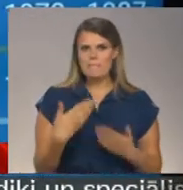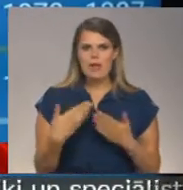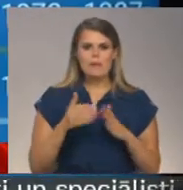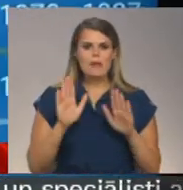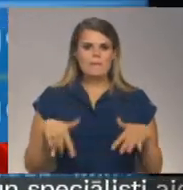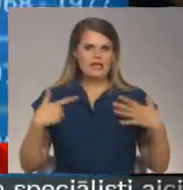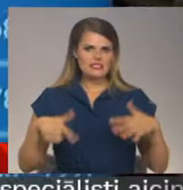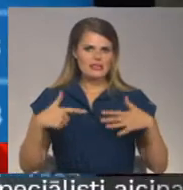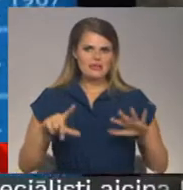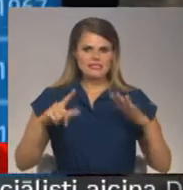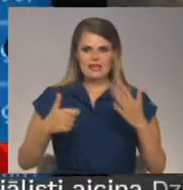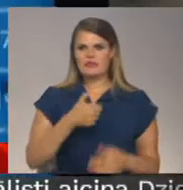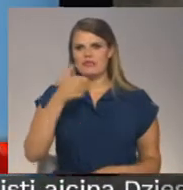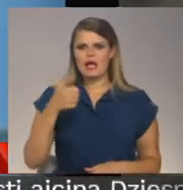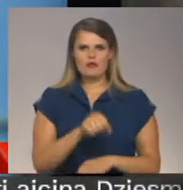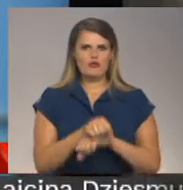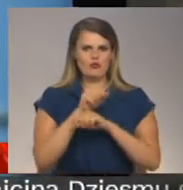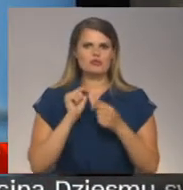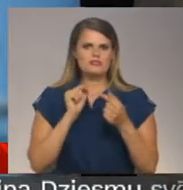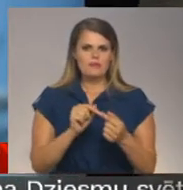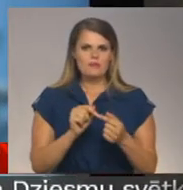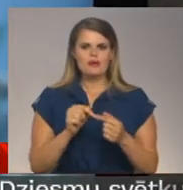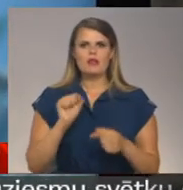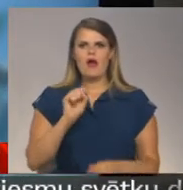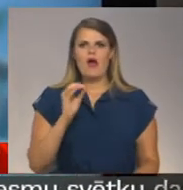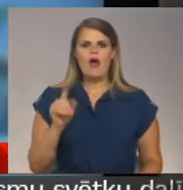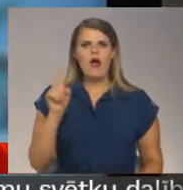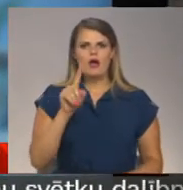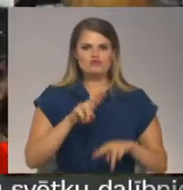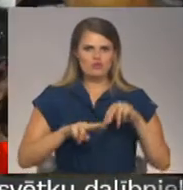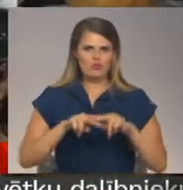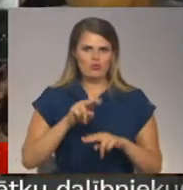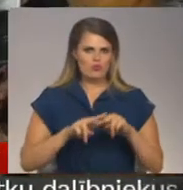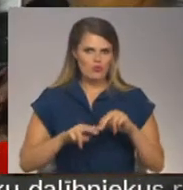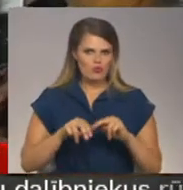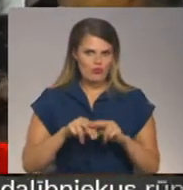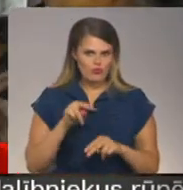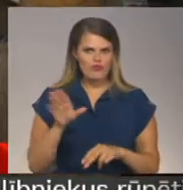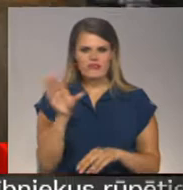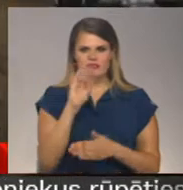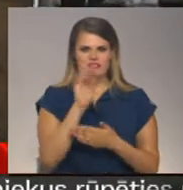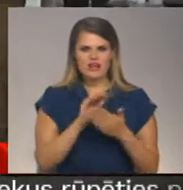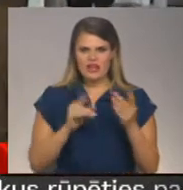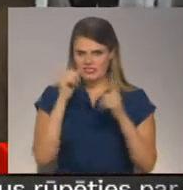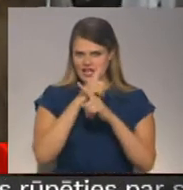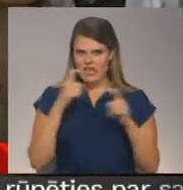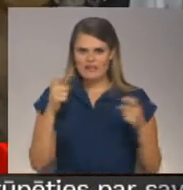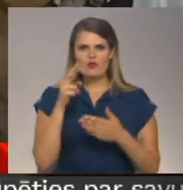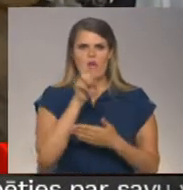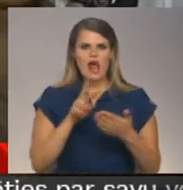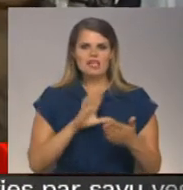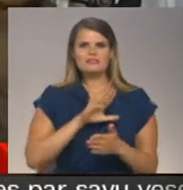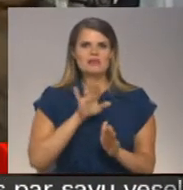par 77. Gada protestu pret atomelektrostacijas būvi Pāvilostā. Visa rakstiskā informācija lasāma